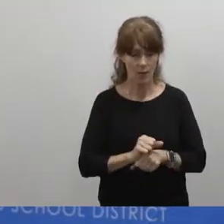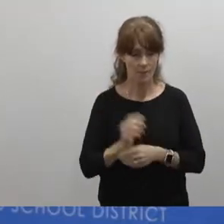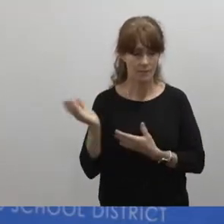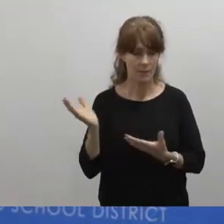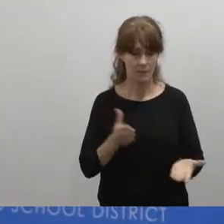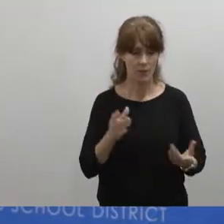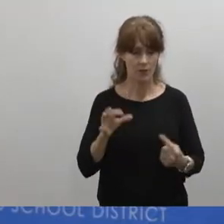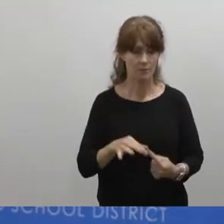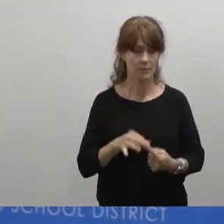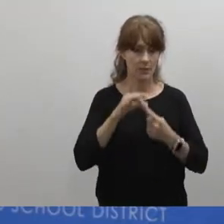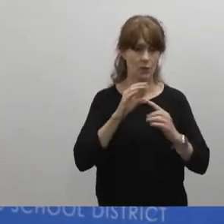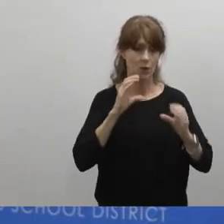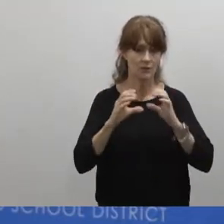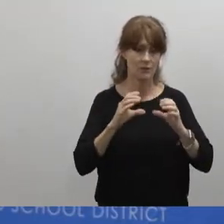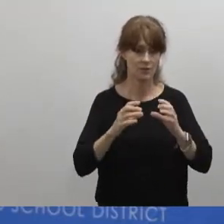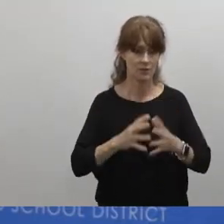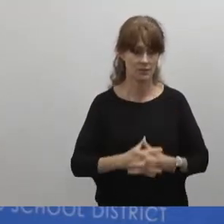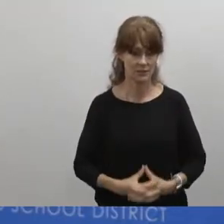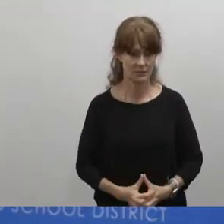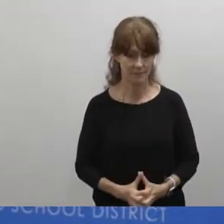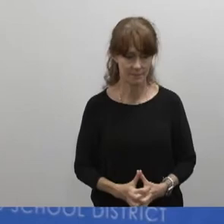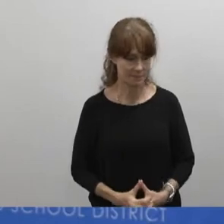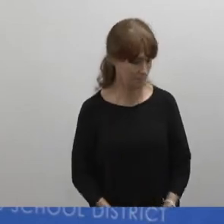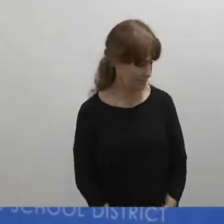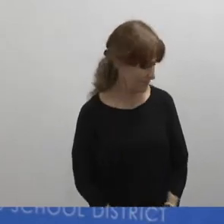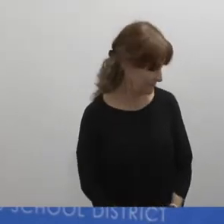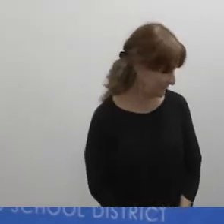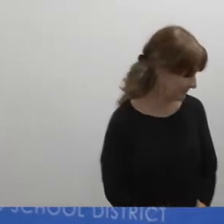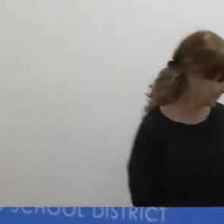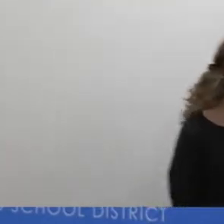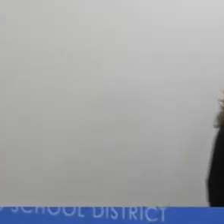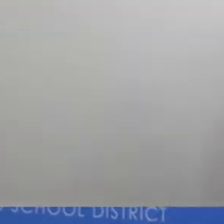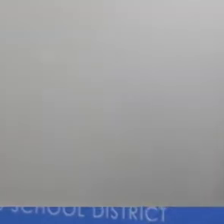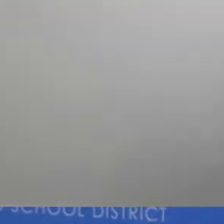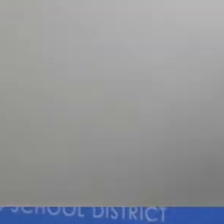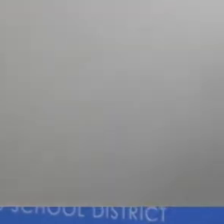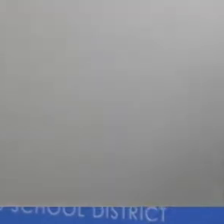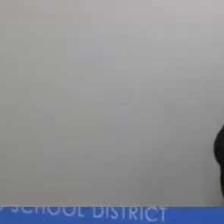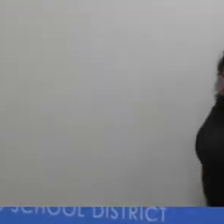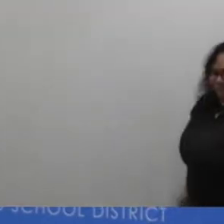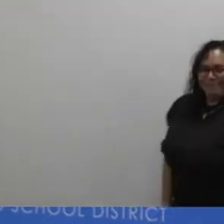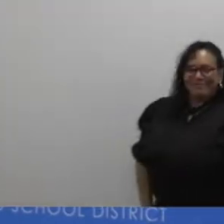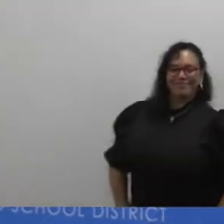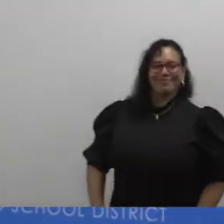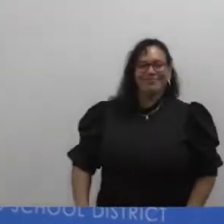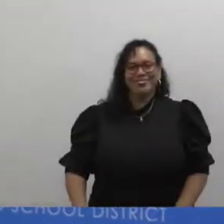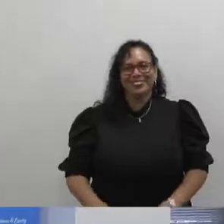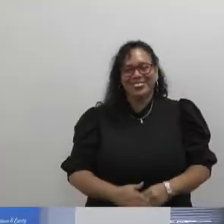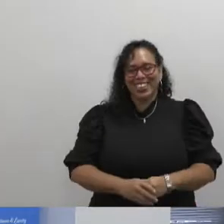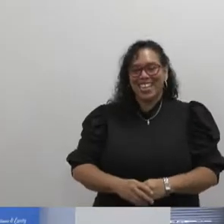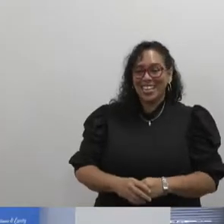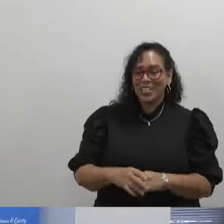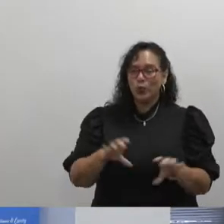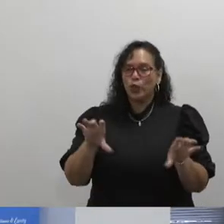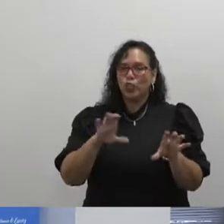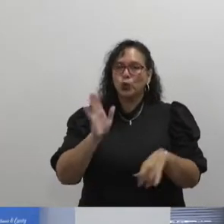núa từ lơ cân nặng sầm chế cân nặng cam cam đại bàn cứ luôn nặng bàn vừa cái ca nghe chìm